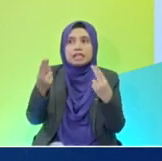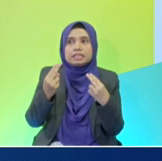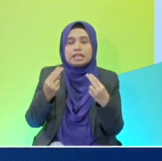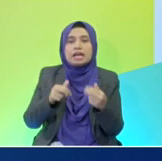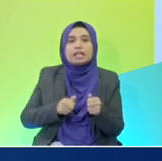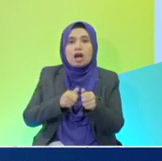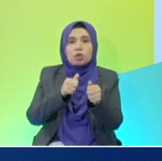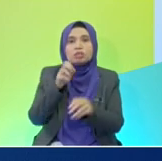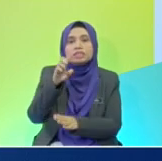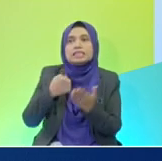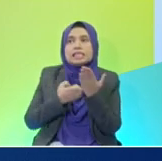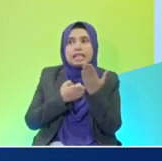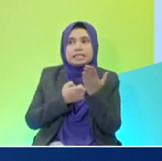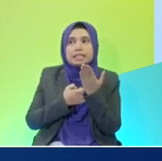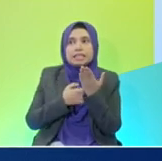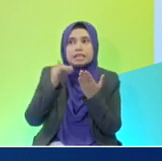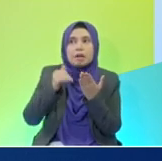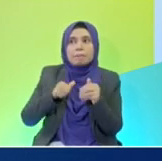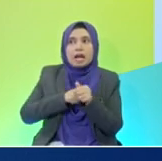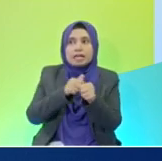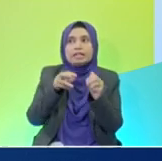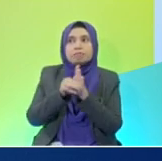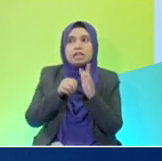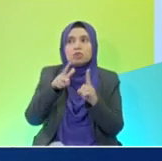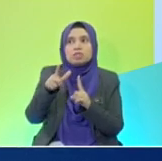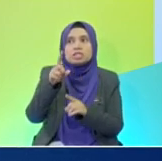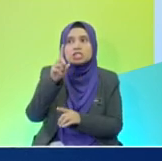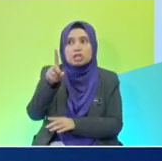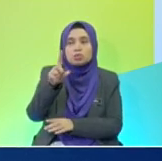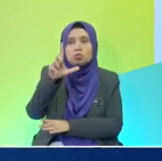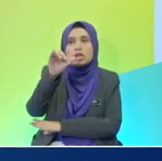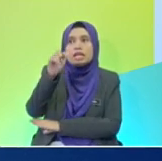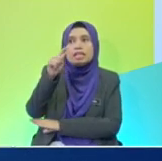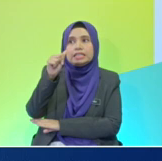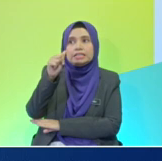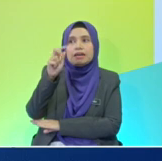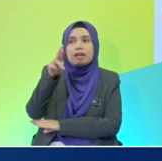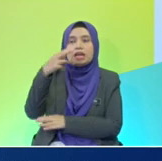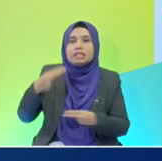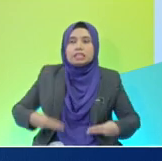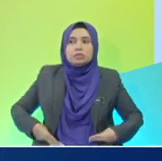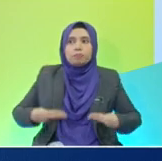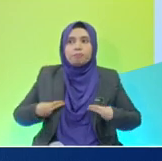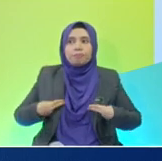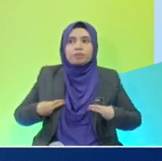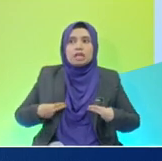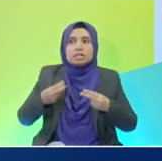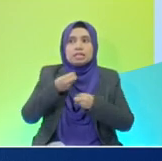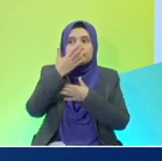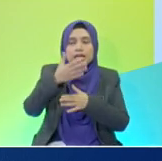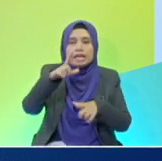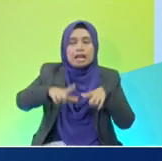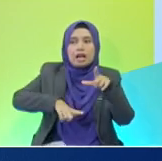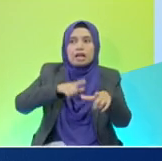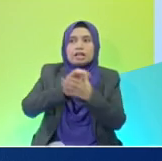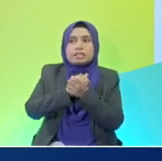yang perlu diamalkan tiga Marga berapa fakta 3 fakta jadi di sini saya bagi jawaban tangan